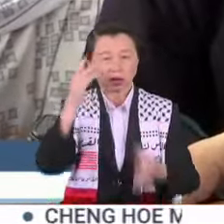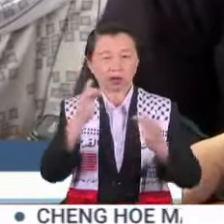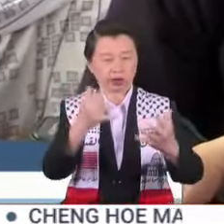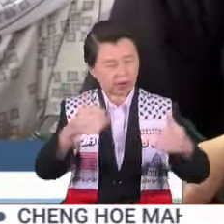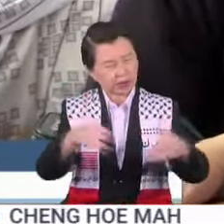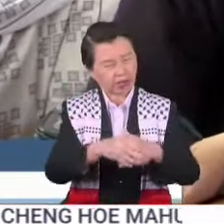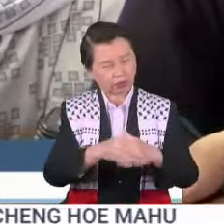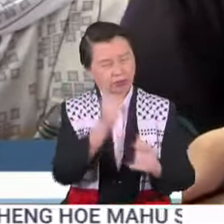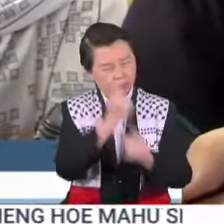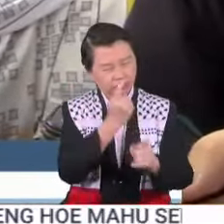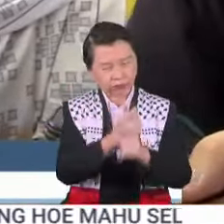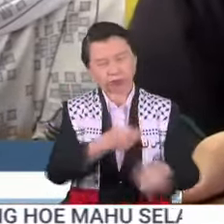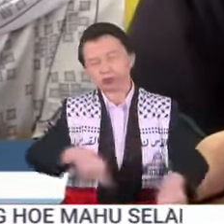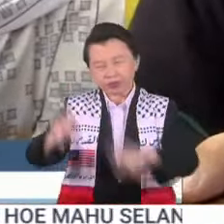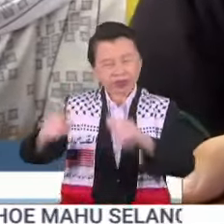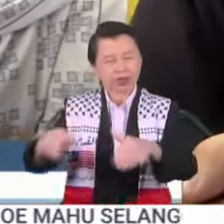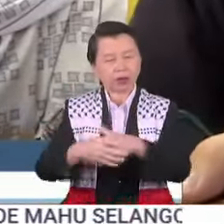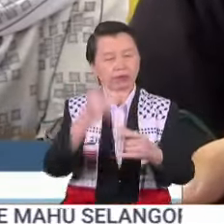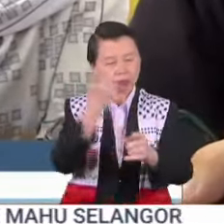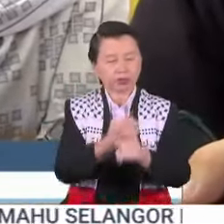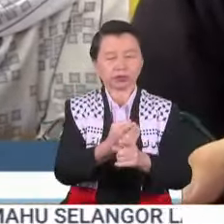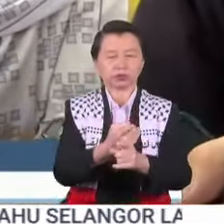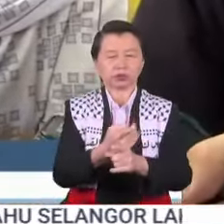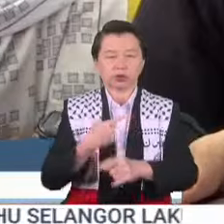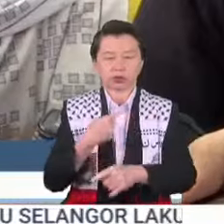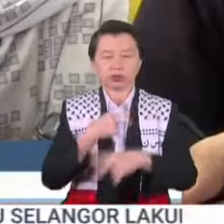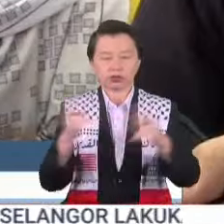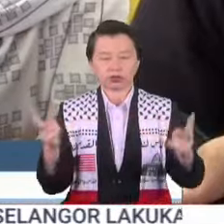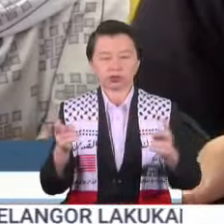nak kahwin betul. Dan kita amat